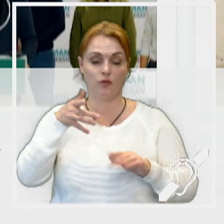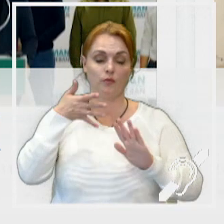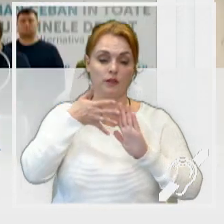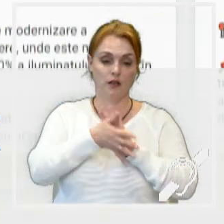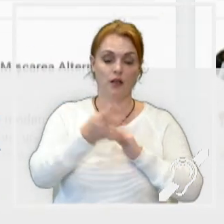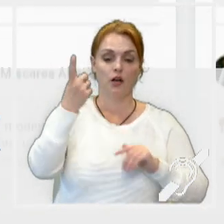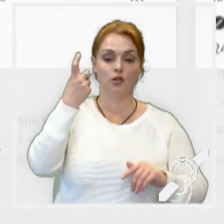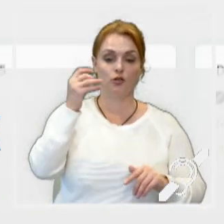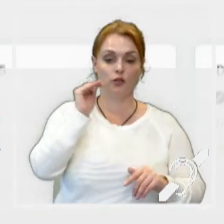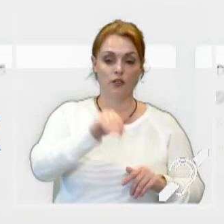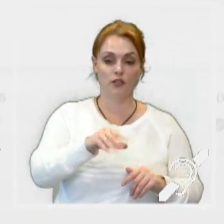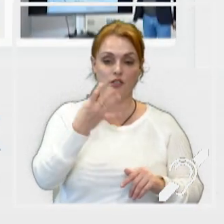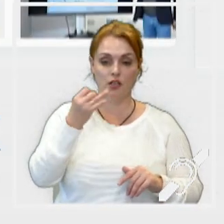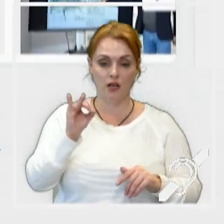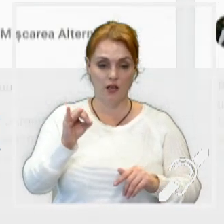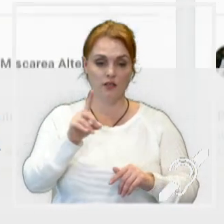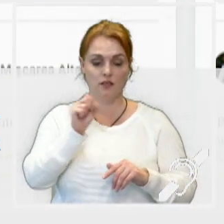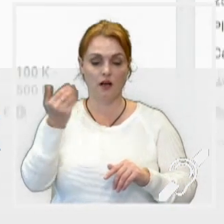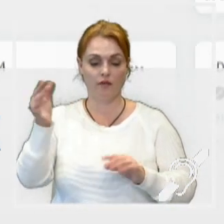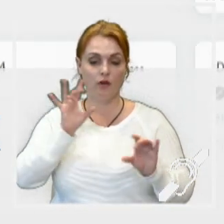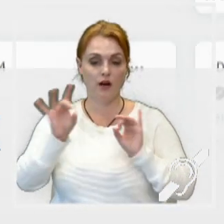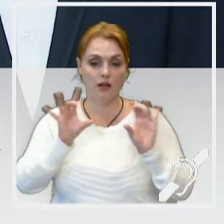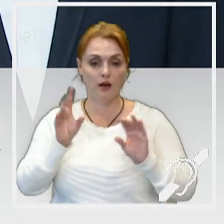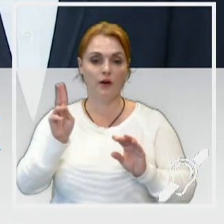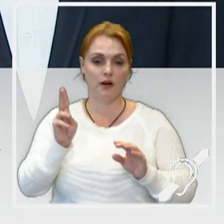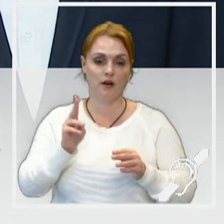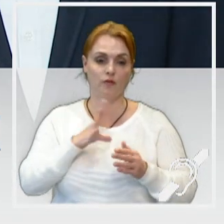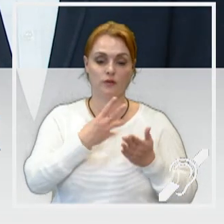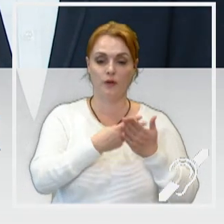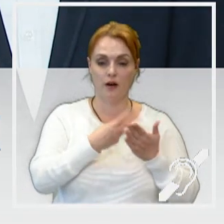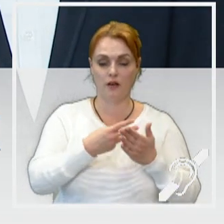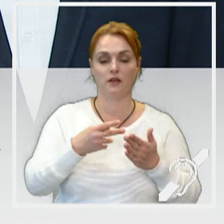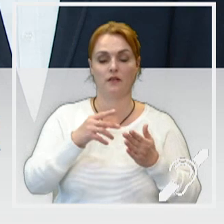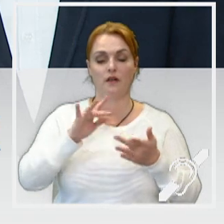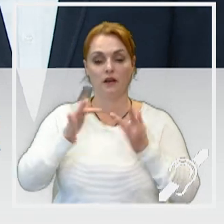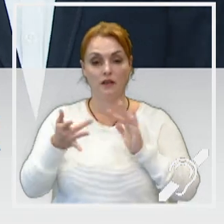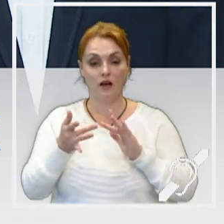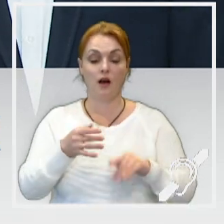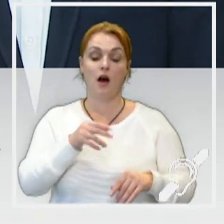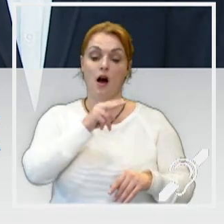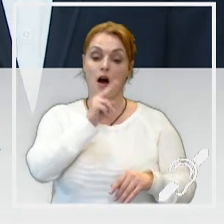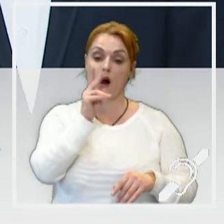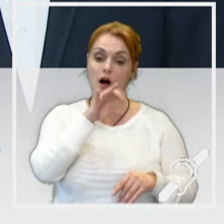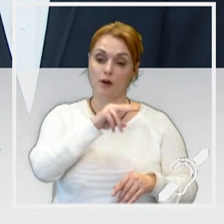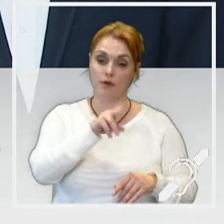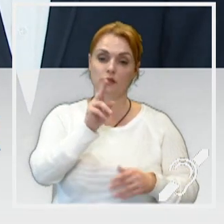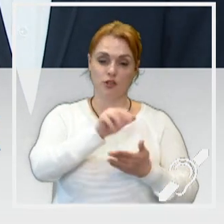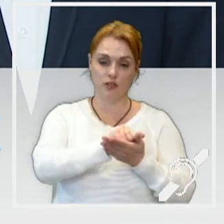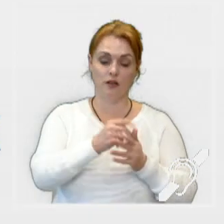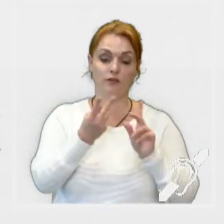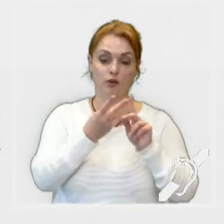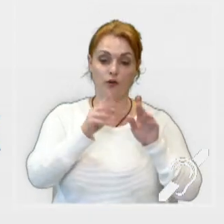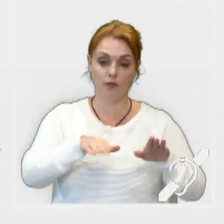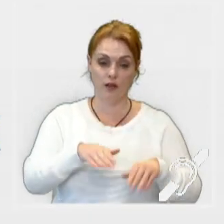100.000 de lei pentru promovarea mesajelor electorale. Reprezentantul Partidului Acțiune și Solidaritate, Lilian Carp, clasat pe locul 2 după numărul de